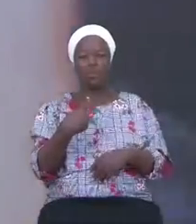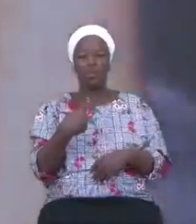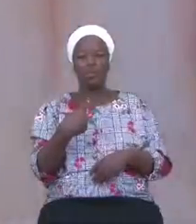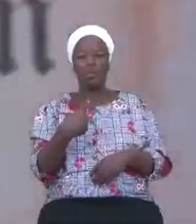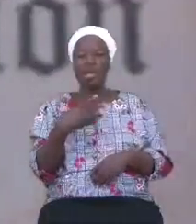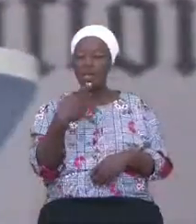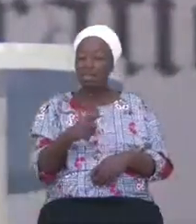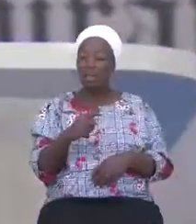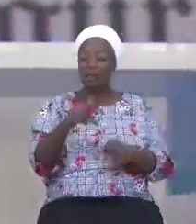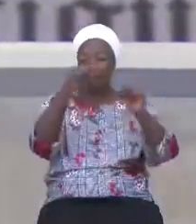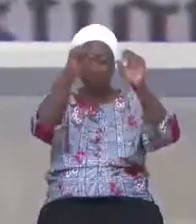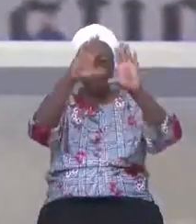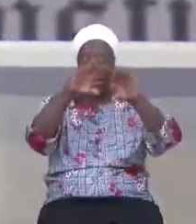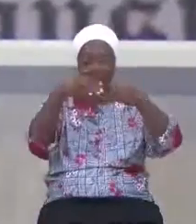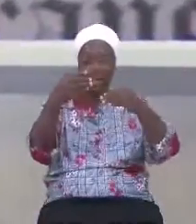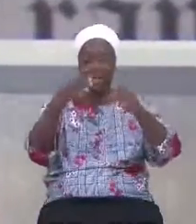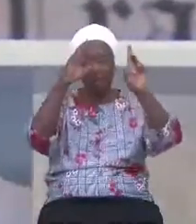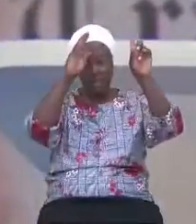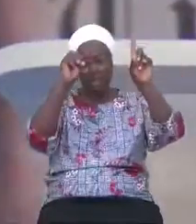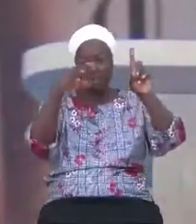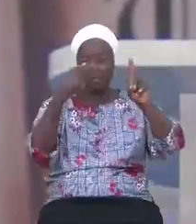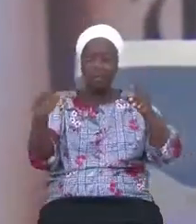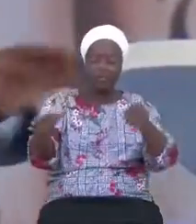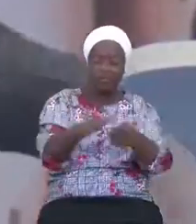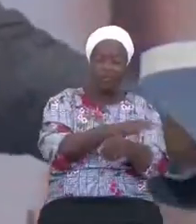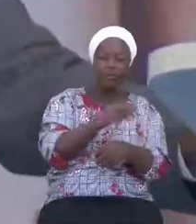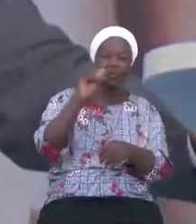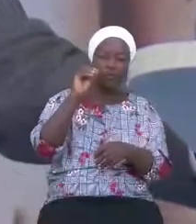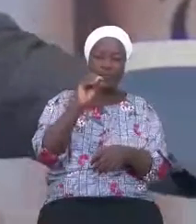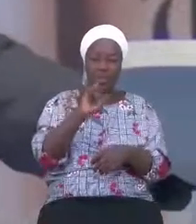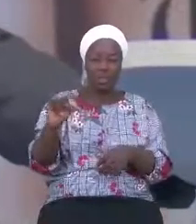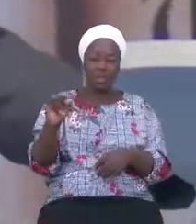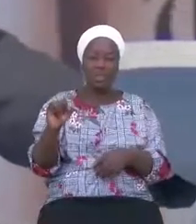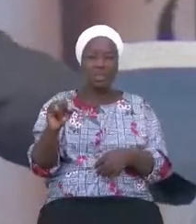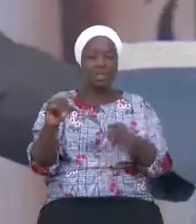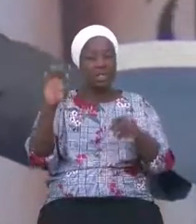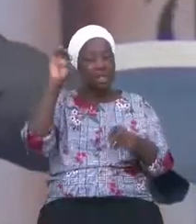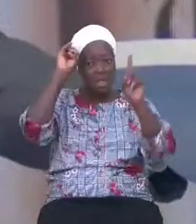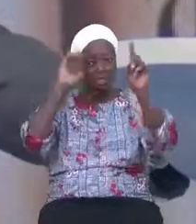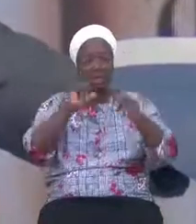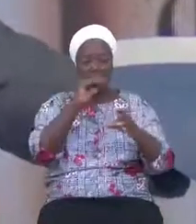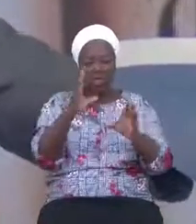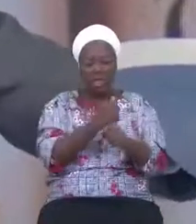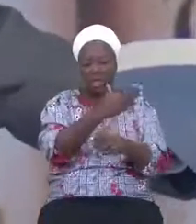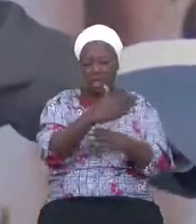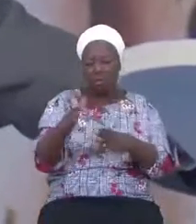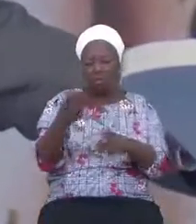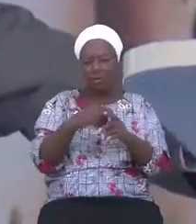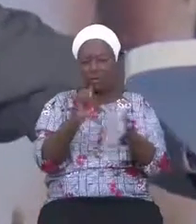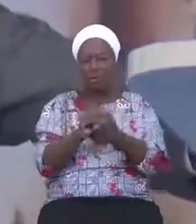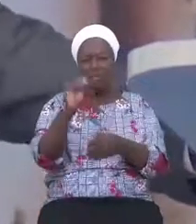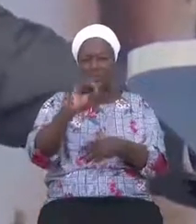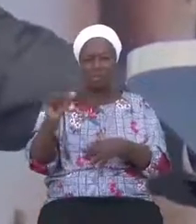Le Père lui a donné le plein message. Il ne va pas retrancher de ce